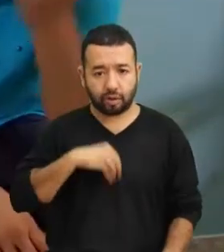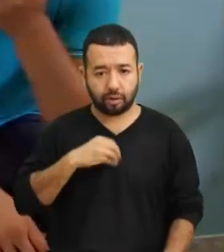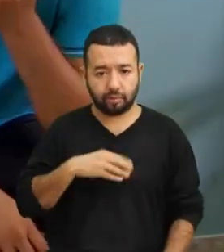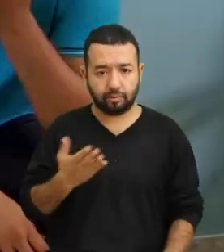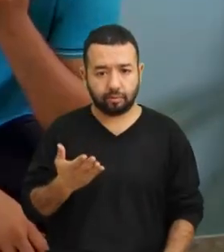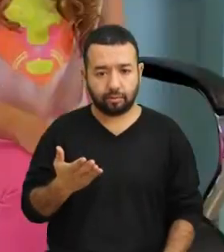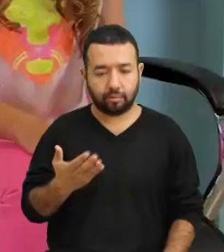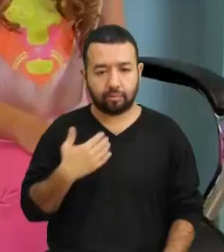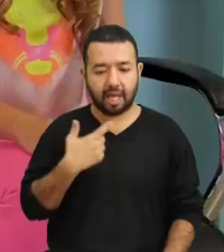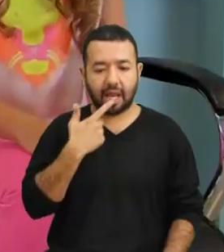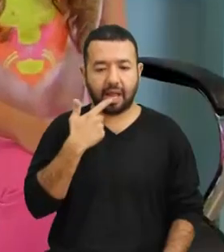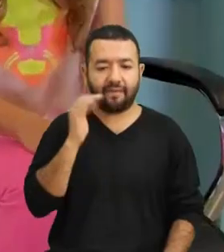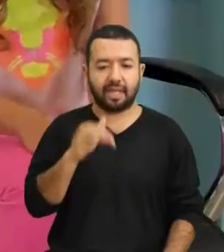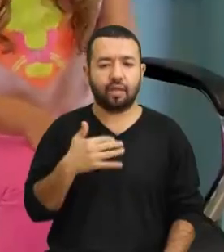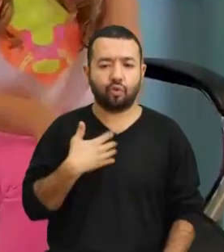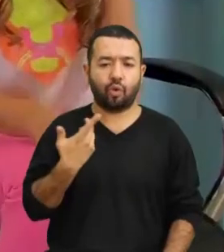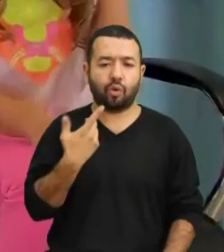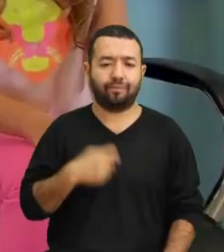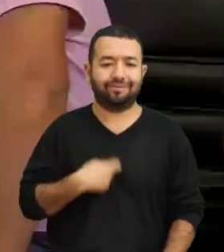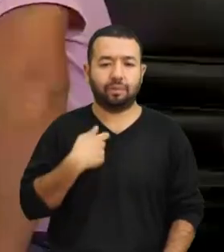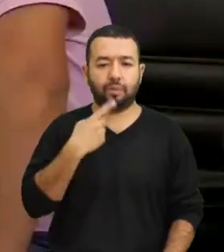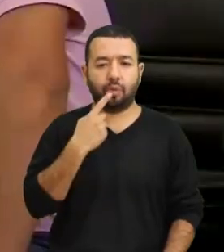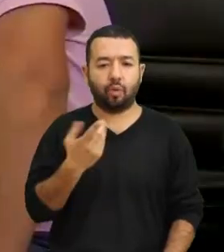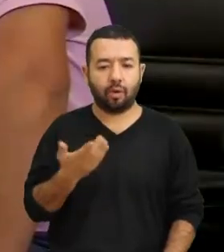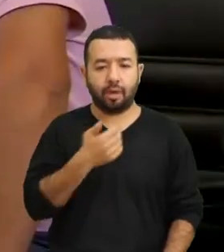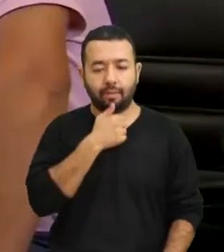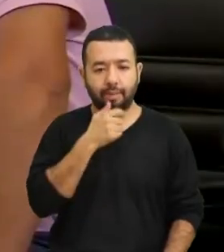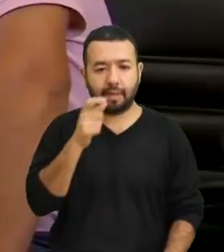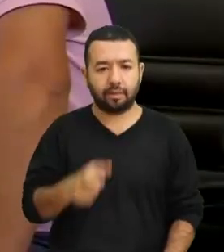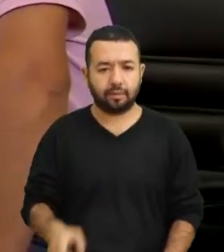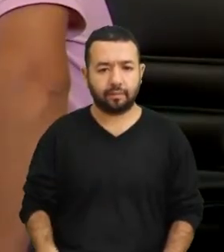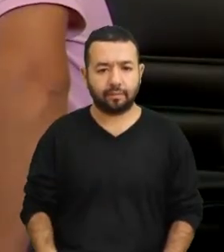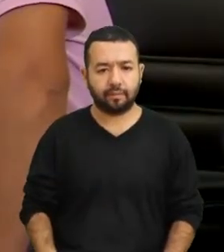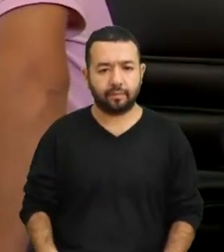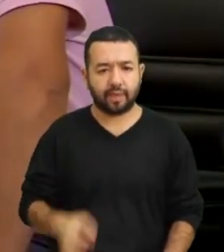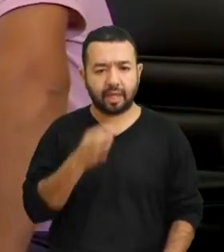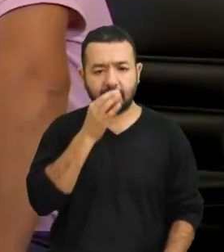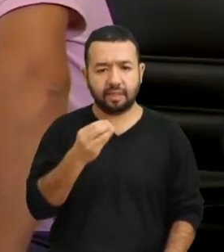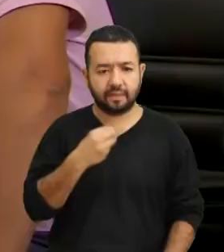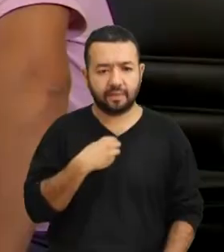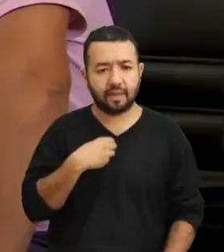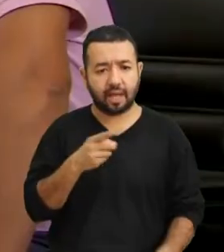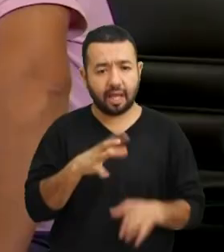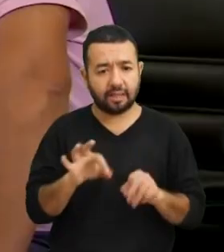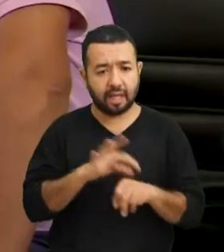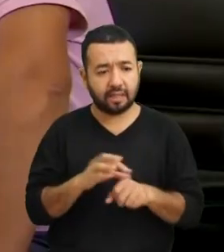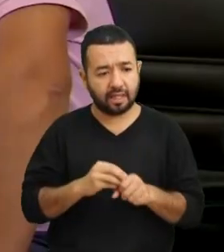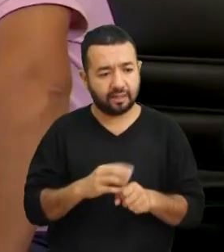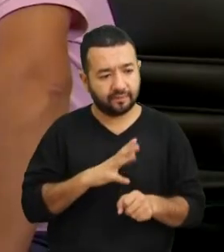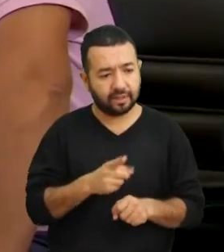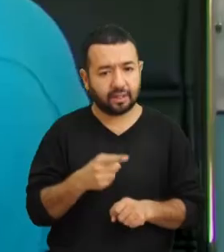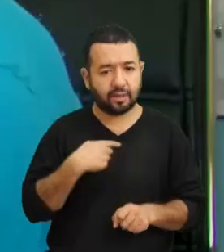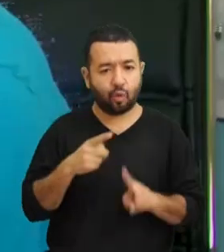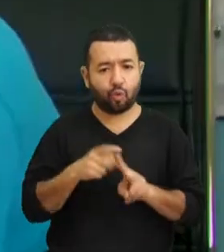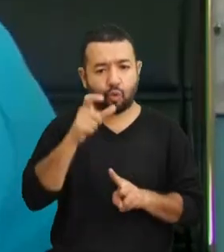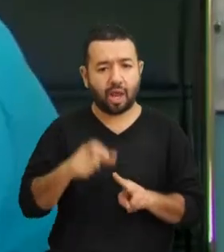Evladım lafın gelişi o, Allah Allah. Baba, izin verin hazır hastanedeyken şu